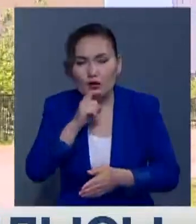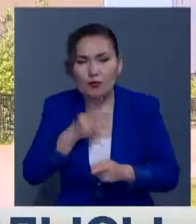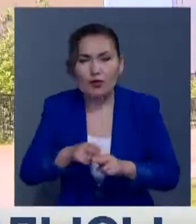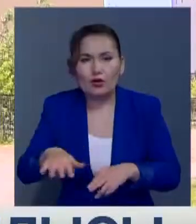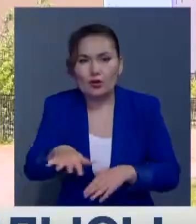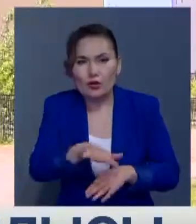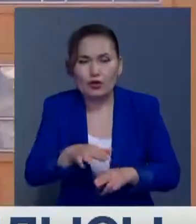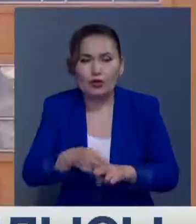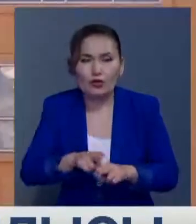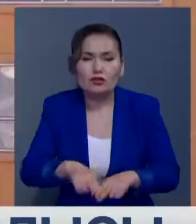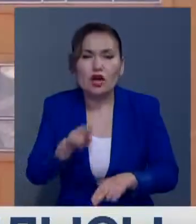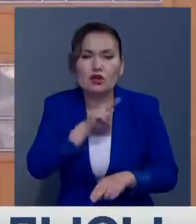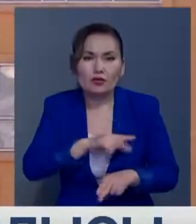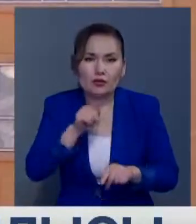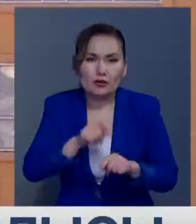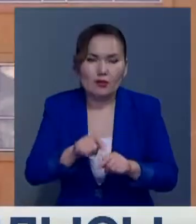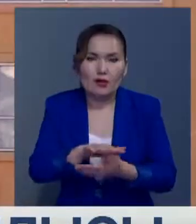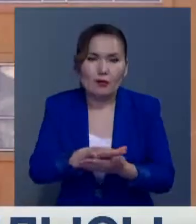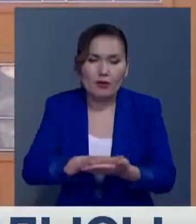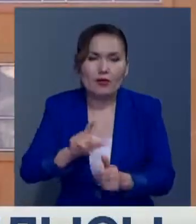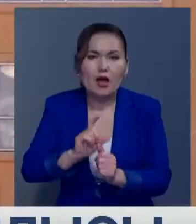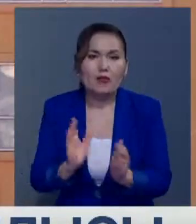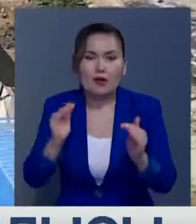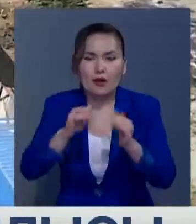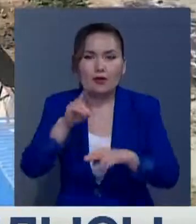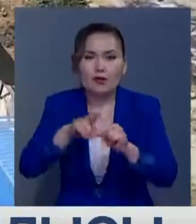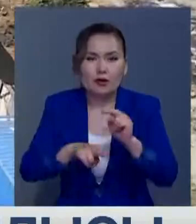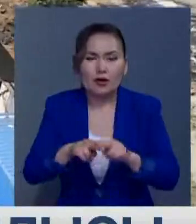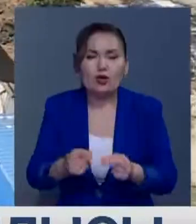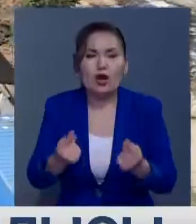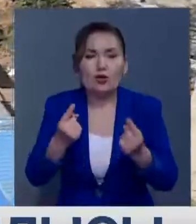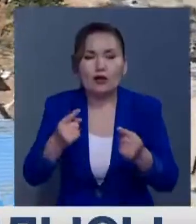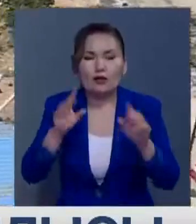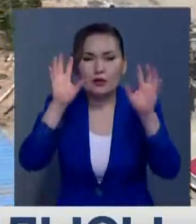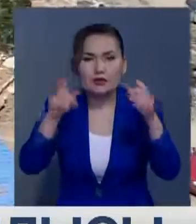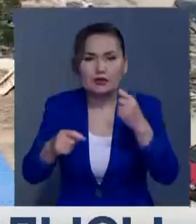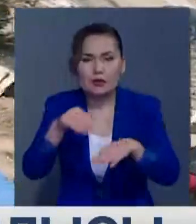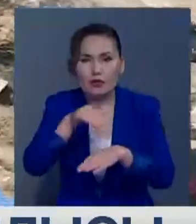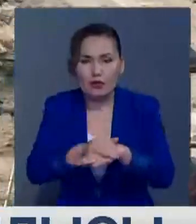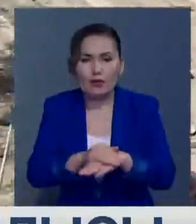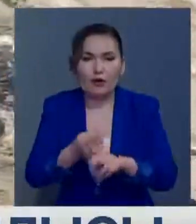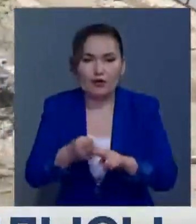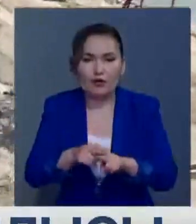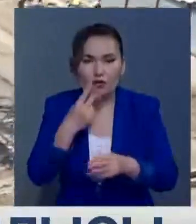бас тартуы әбден мүмкін. Ол үшін мешітті тұрғызуда өрескел заң бұзушылыққа жол берілетіні